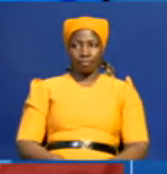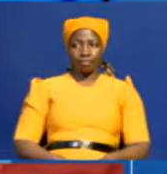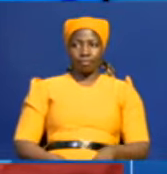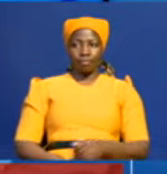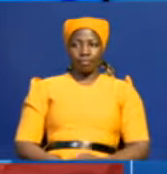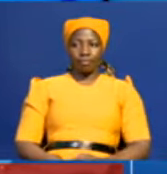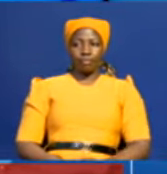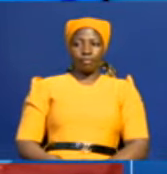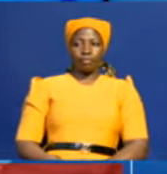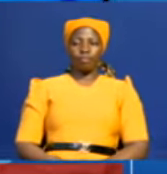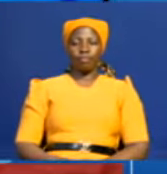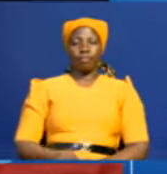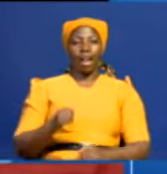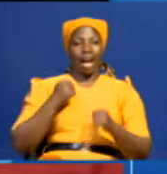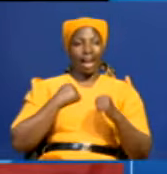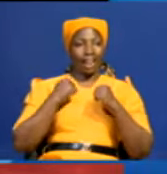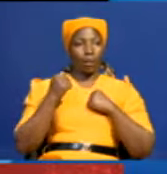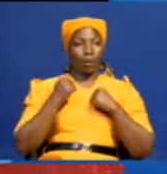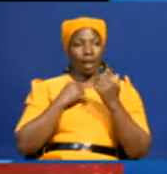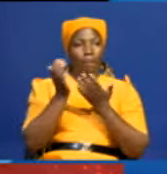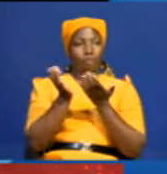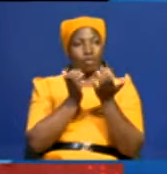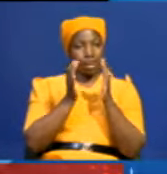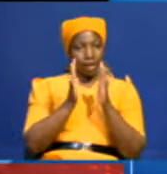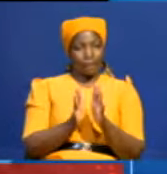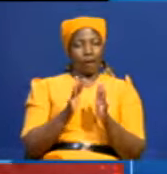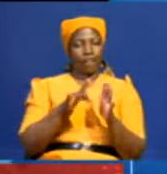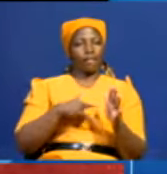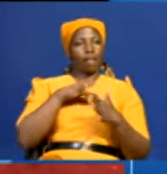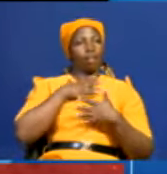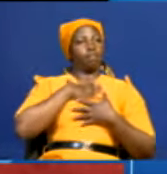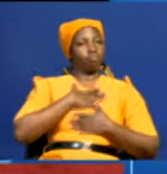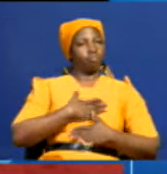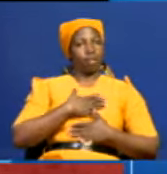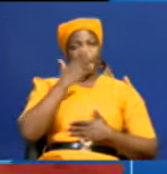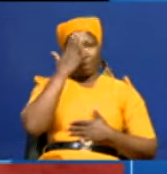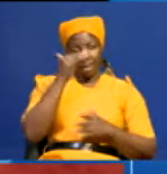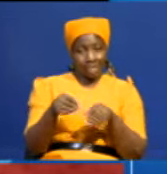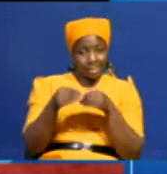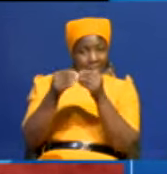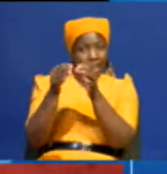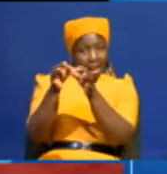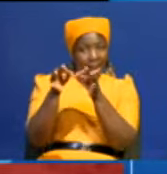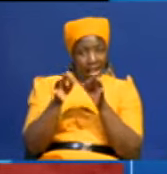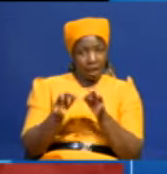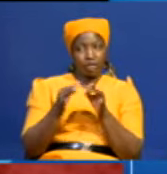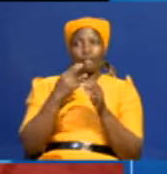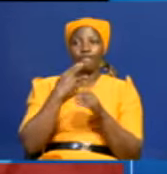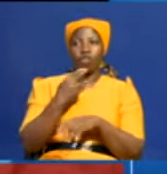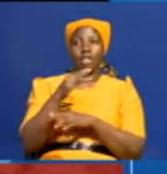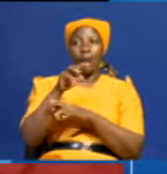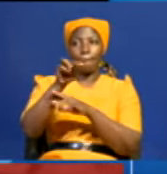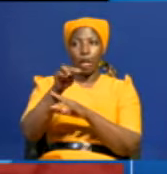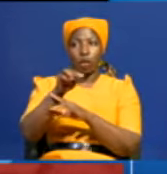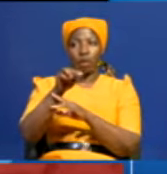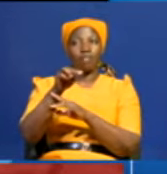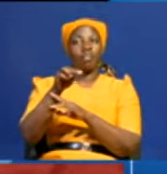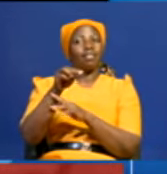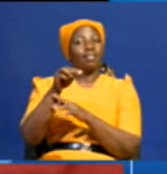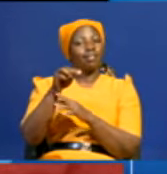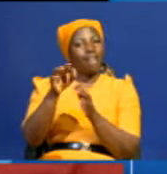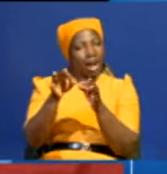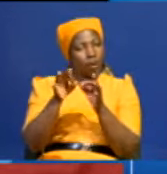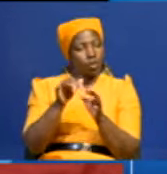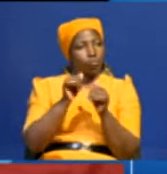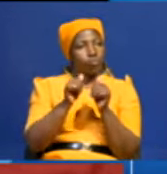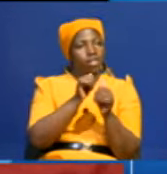Mfanyabiashara raia wa Rwanda amepata afueni na kurejeshewa akaunti ya benki ya shilingi milioni 400 iliyokuwa imesimamishwa na mahakama.